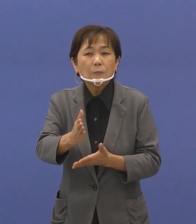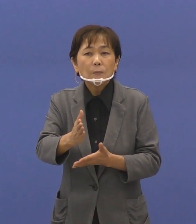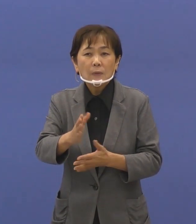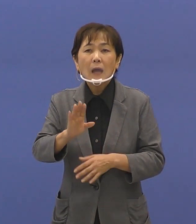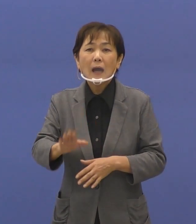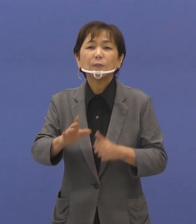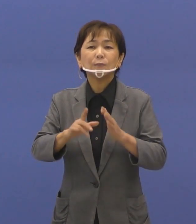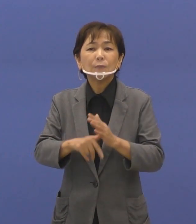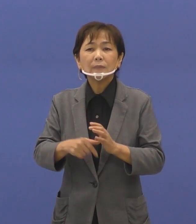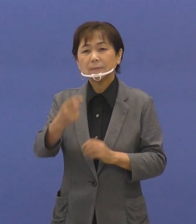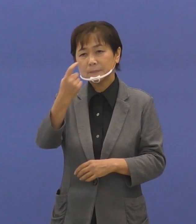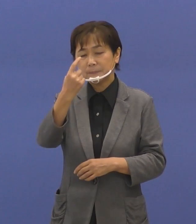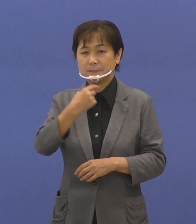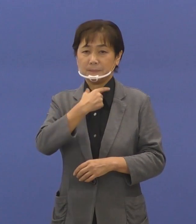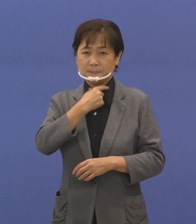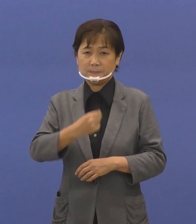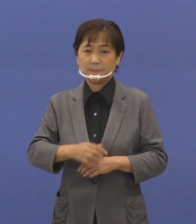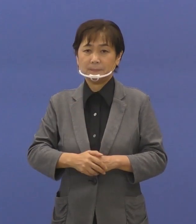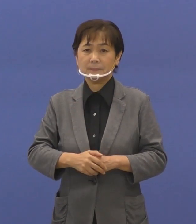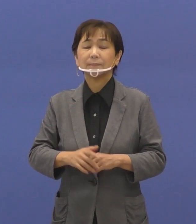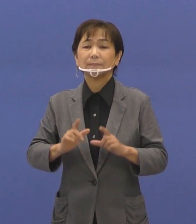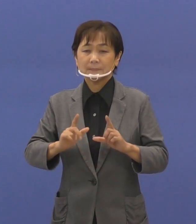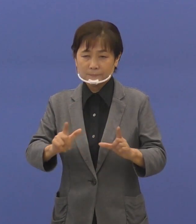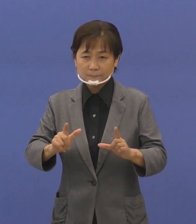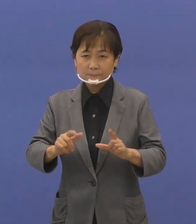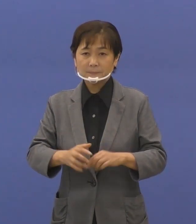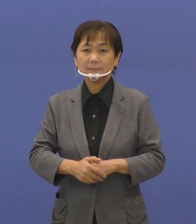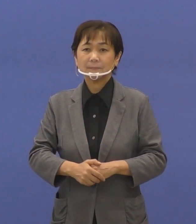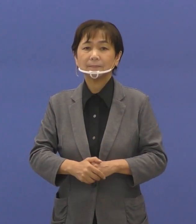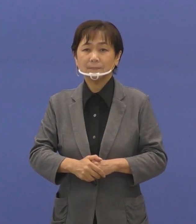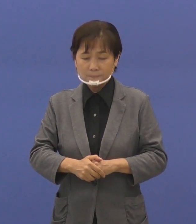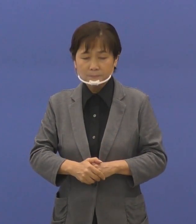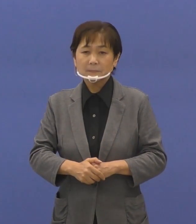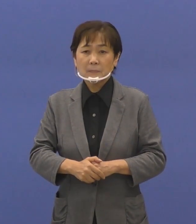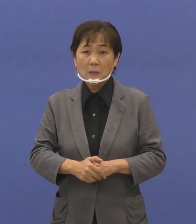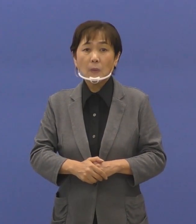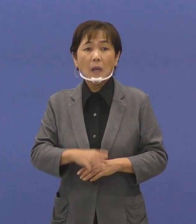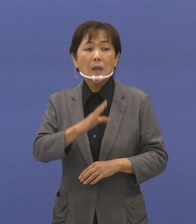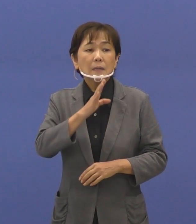ず実態の調査をしながら、